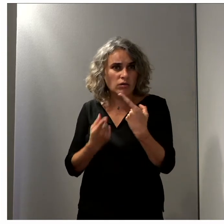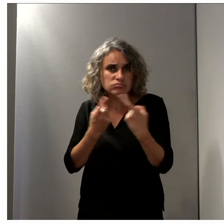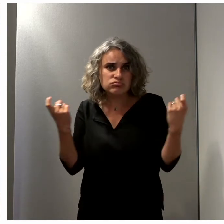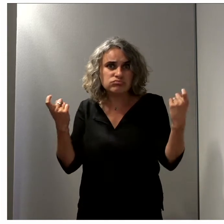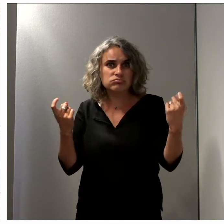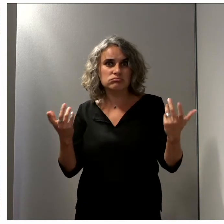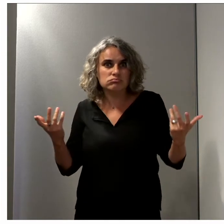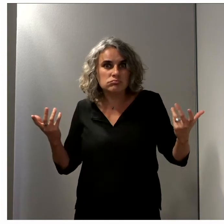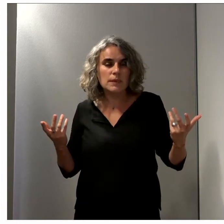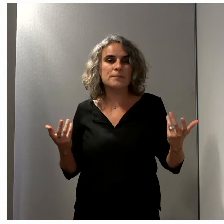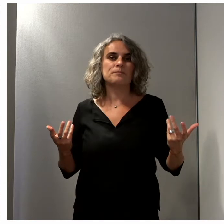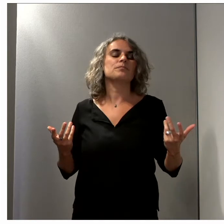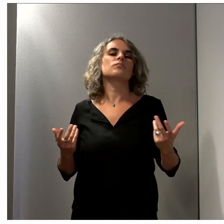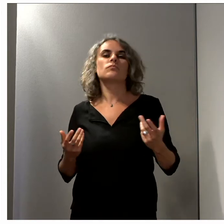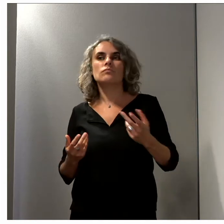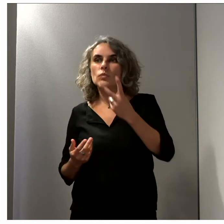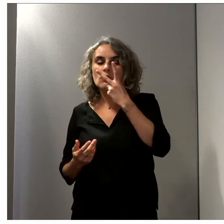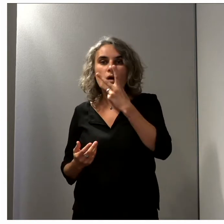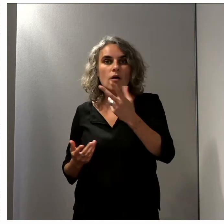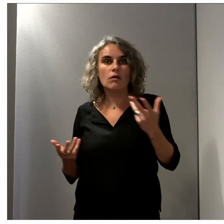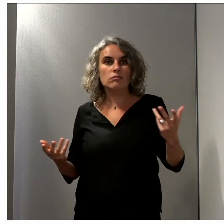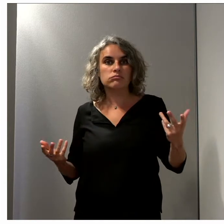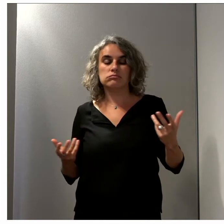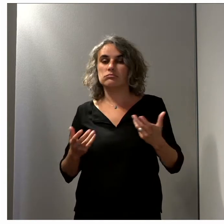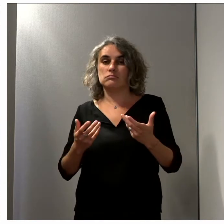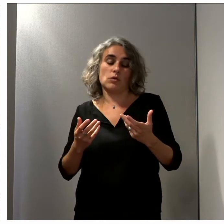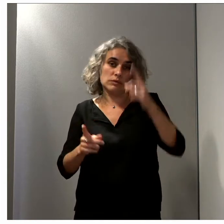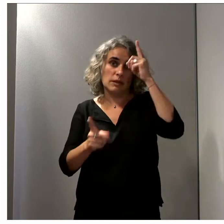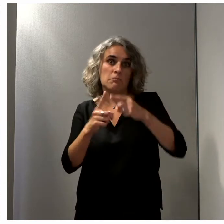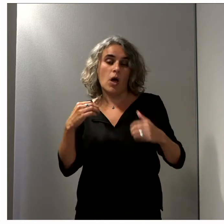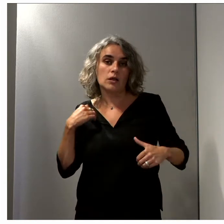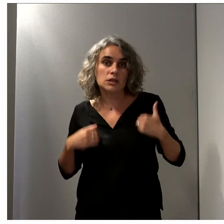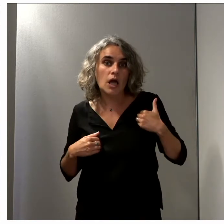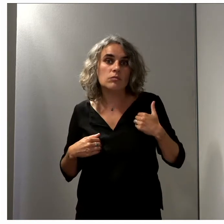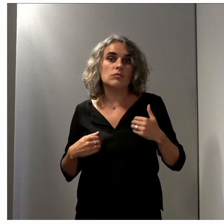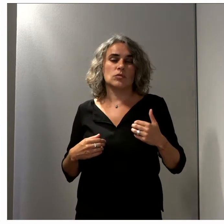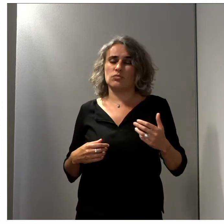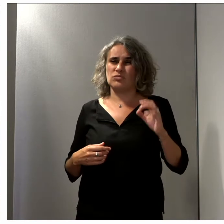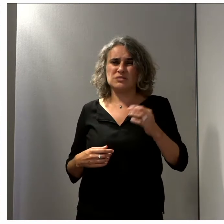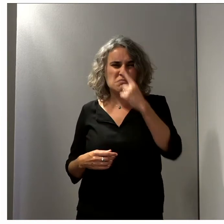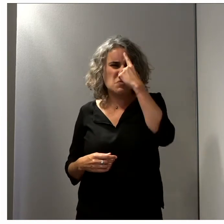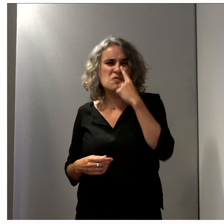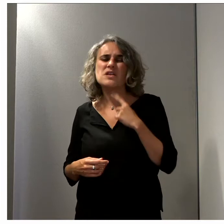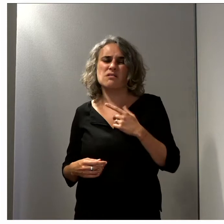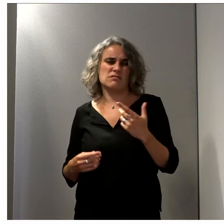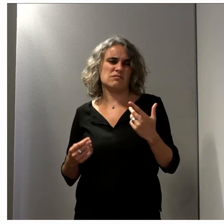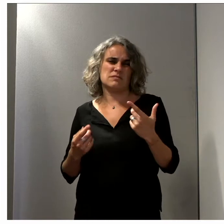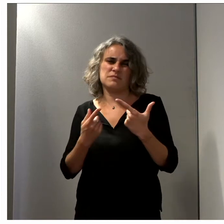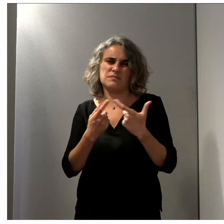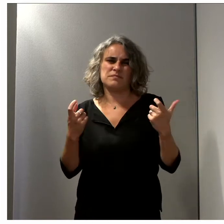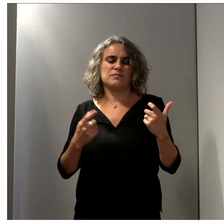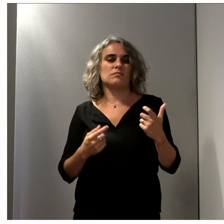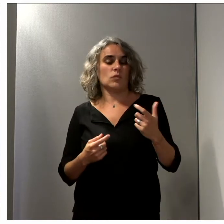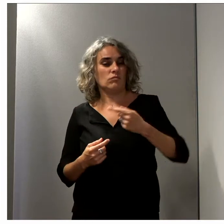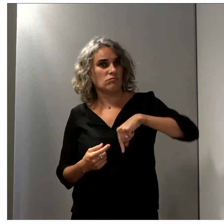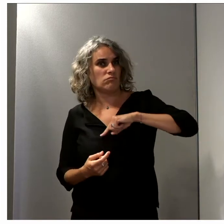aspects, avec les différentes composantes autour de la problématique du handicap. Donc nous avons vraiment été très attentifs, et les